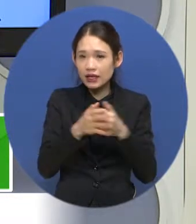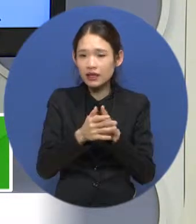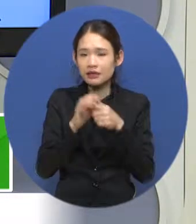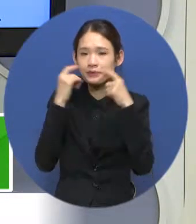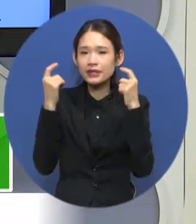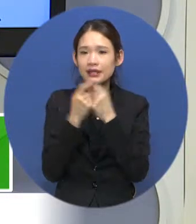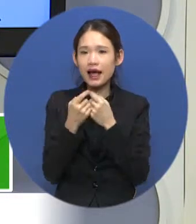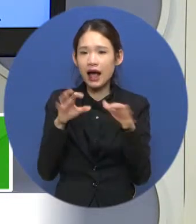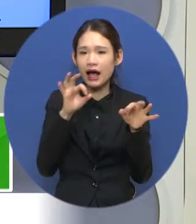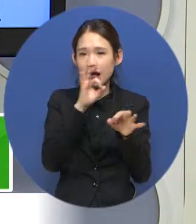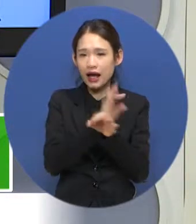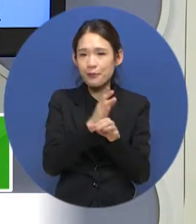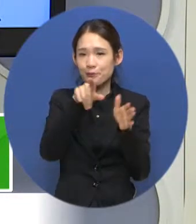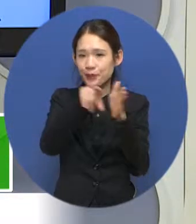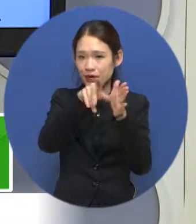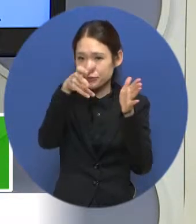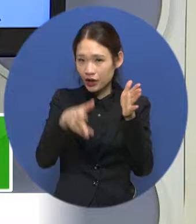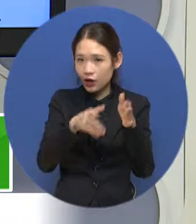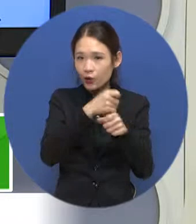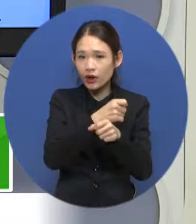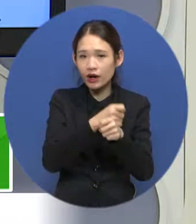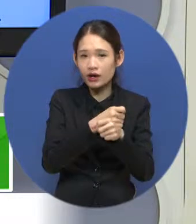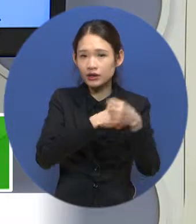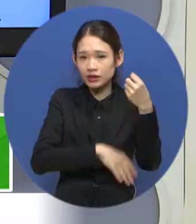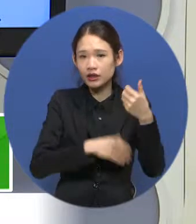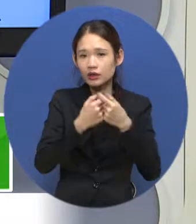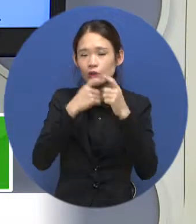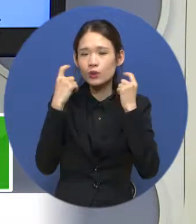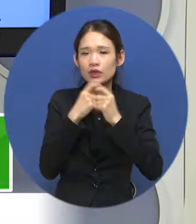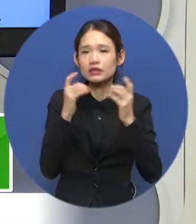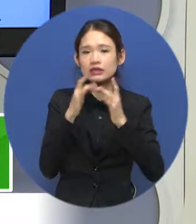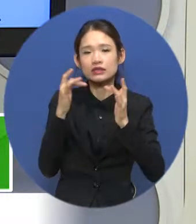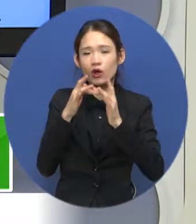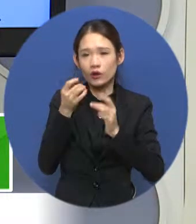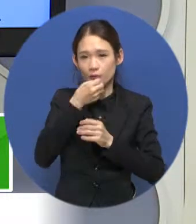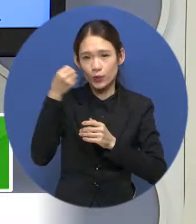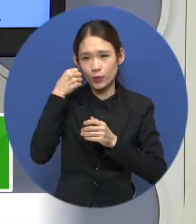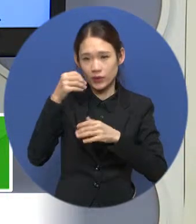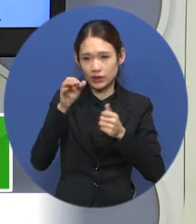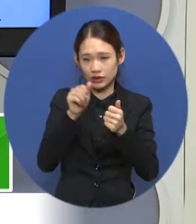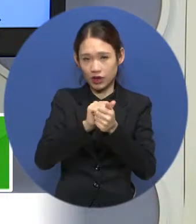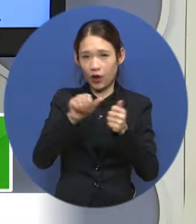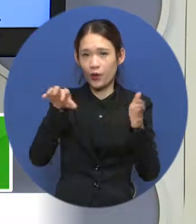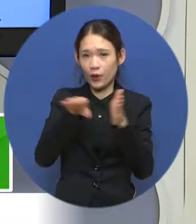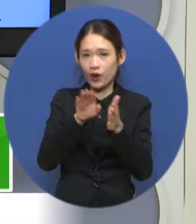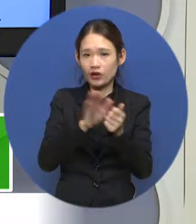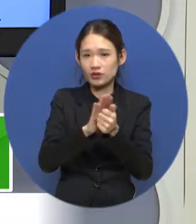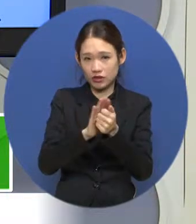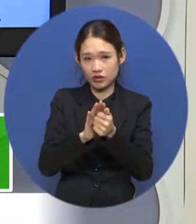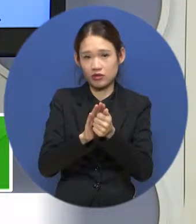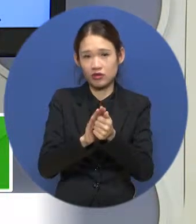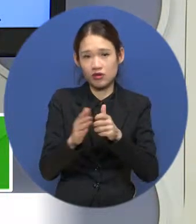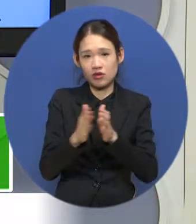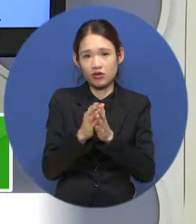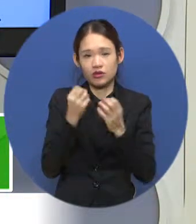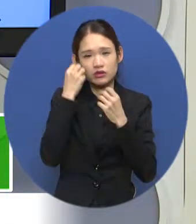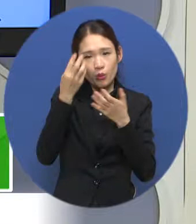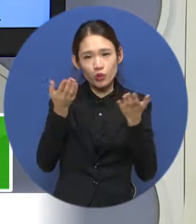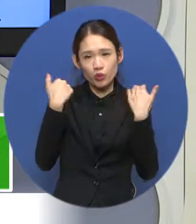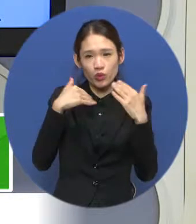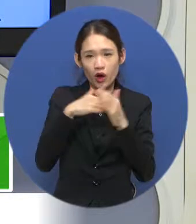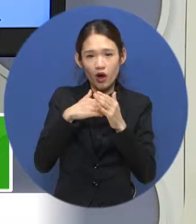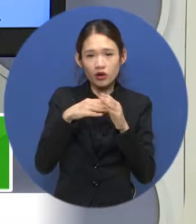사업자들이 만 등 계좌 기반의 모바일 결제 서비스 입니다 시행 약 3개월이 지난 제로 페이에 대해